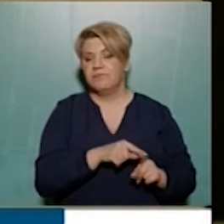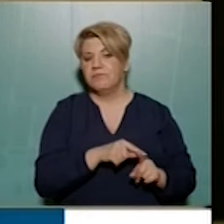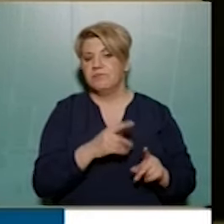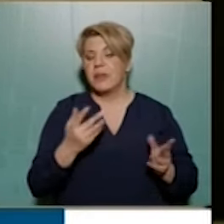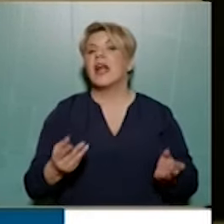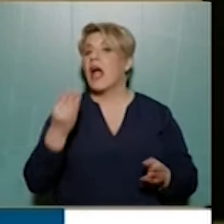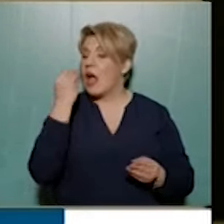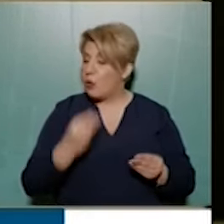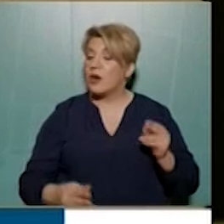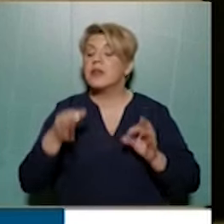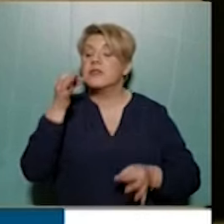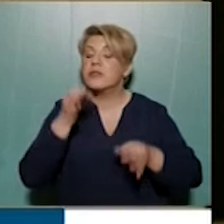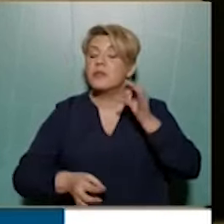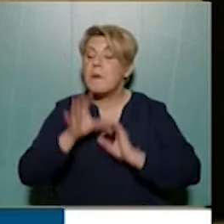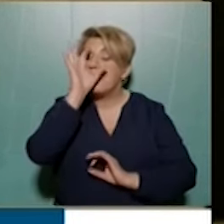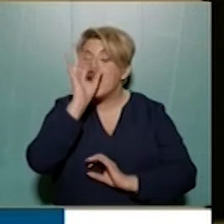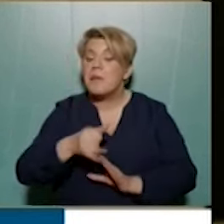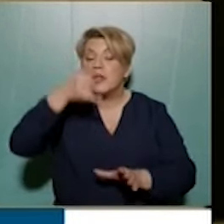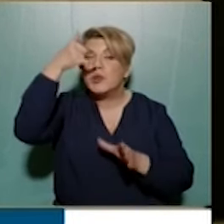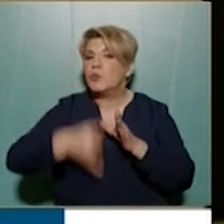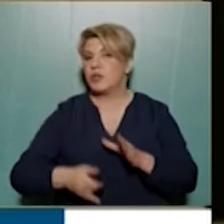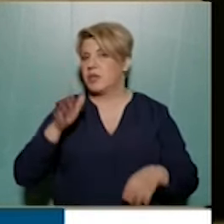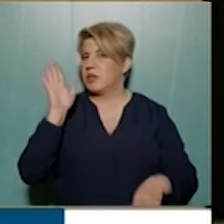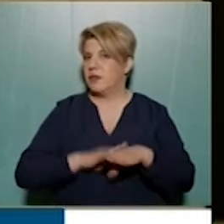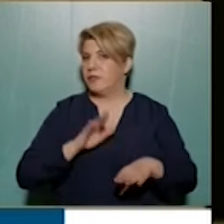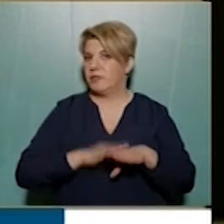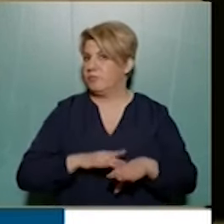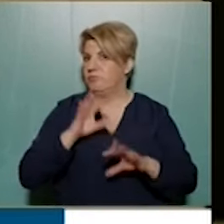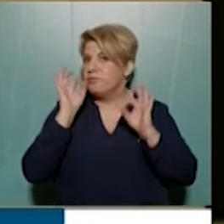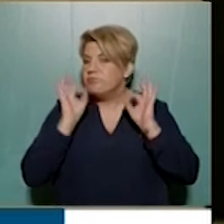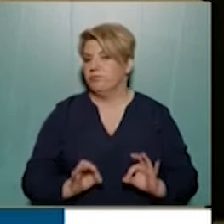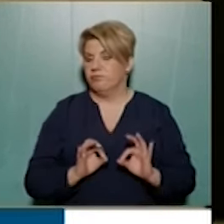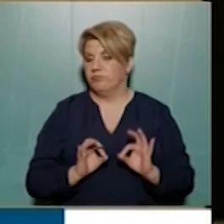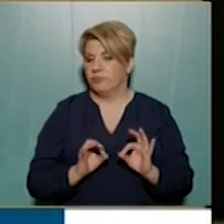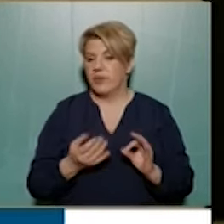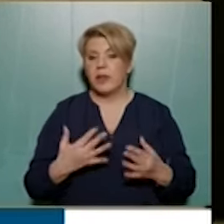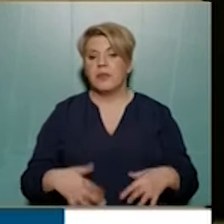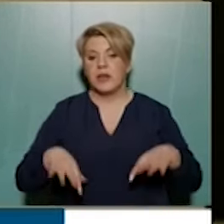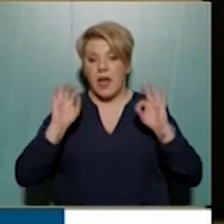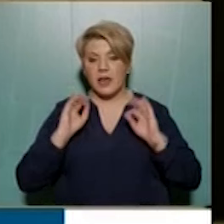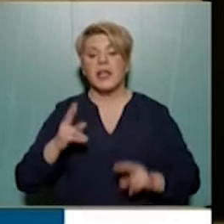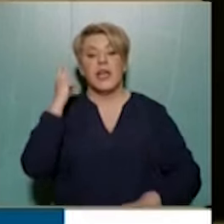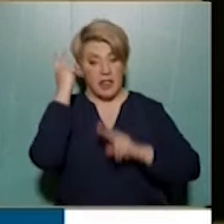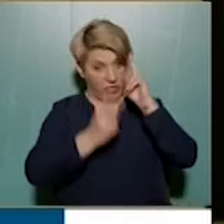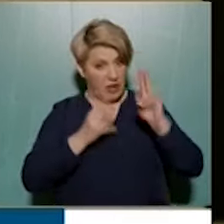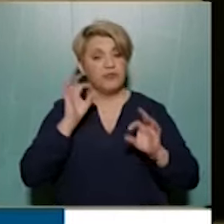που καλό είναι να συζητήσουμε πραγματικά την ουσία και τις αιτίες του. Απ' την αρχή προφανώς